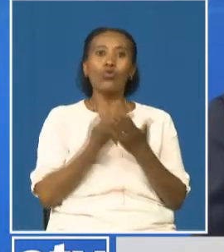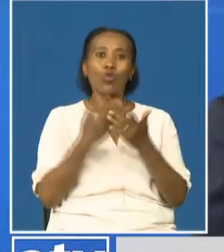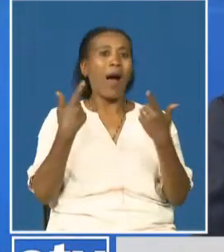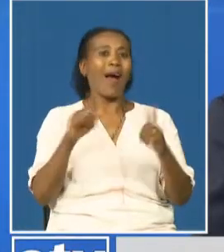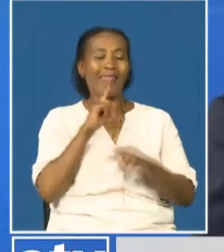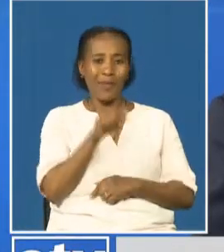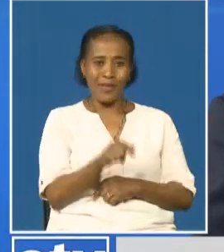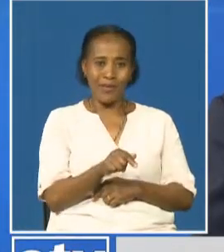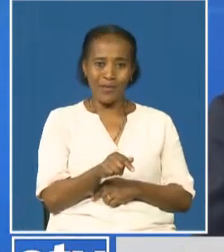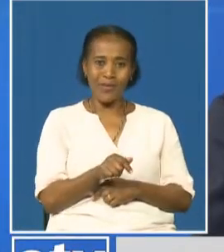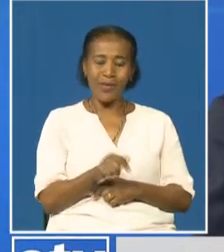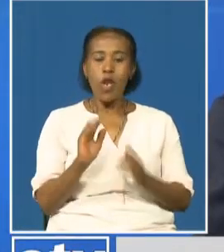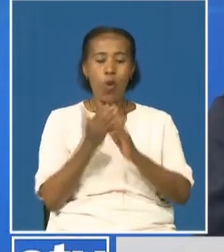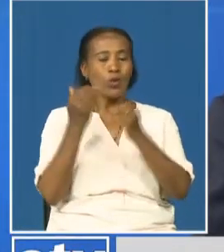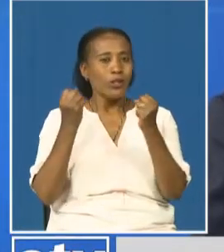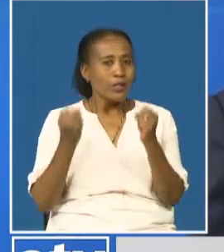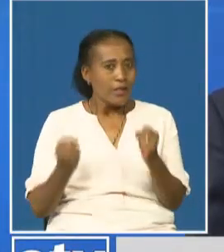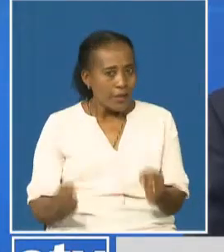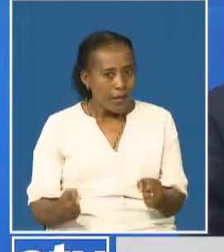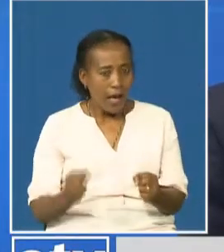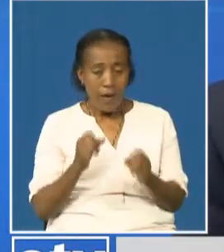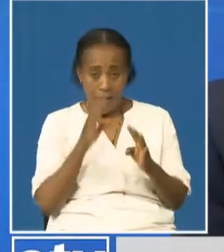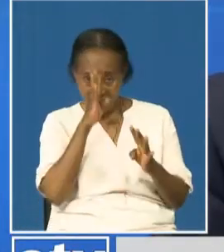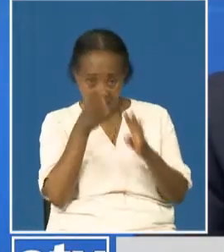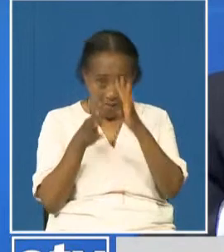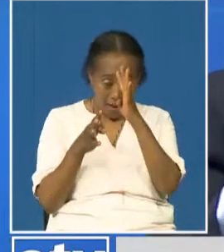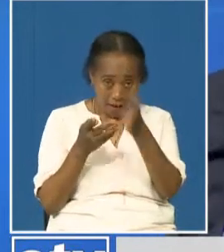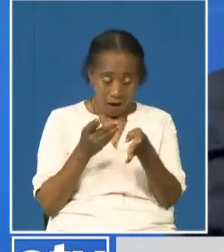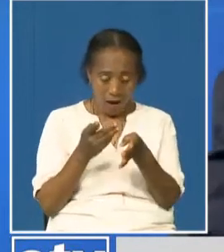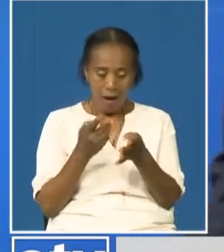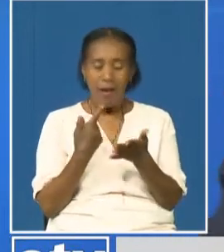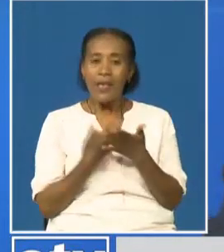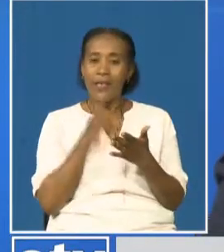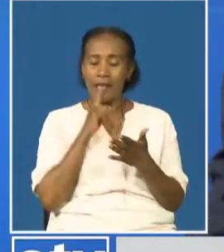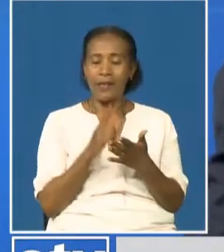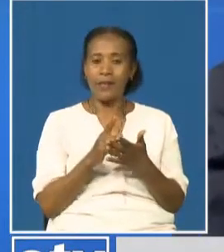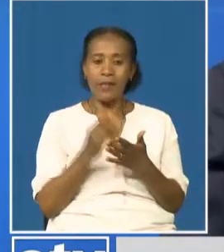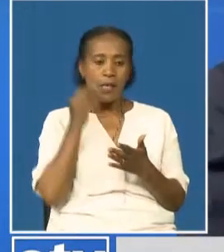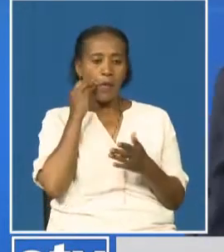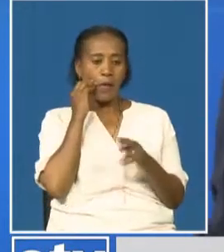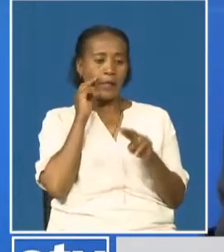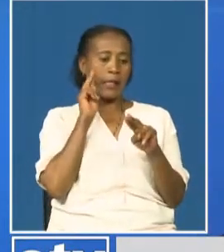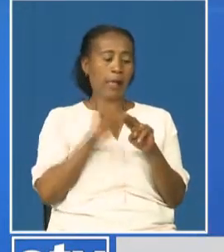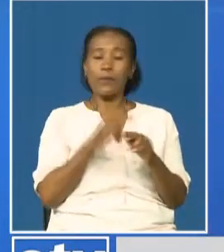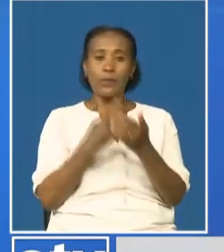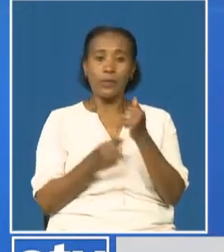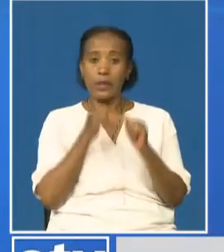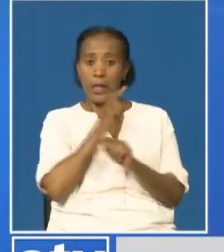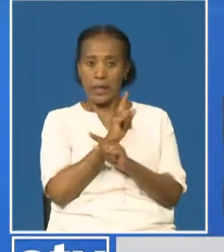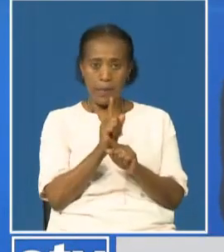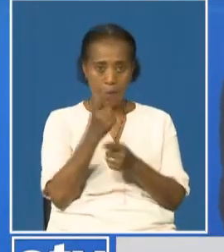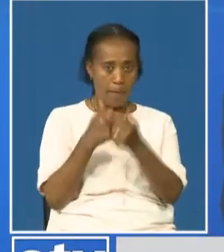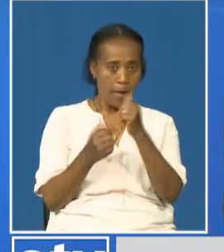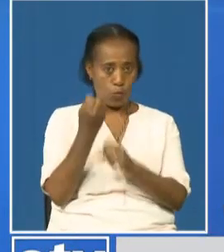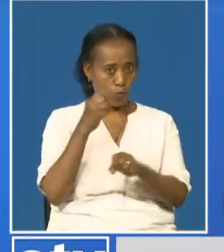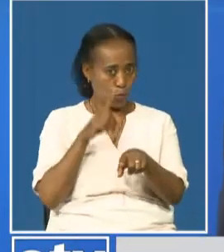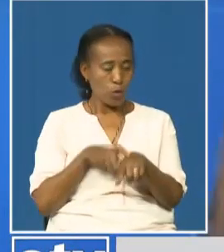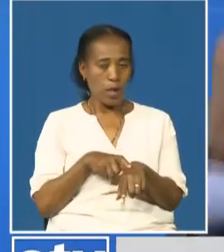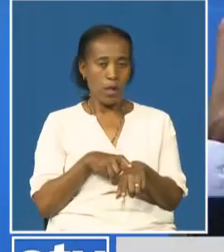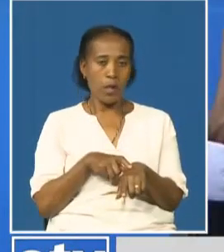አጋጣሚ ሊሆንላቸው ይችላል። እና ፈጠራም ከእንደዚህ አውት ኦፍ ቤት ስለተቀመጡ ብቻ የሚወጣ አይደለም። ብዙ